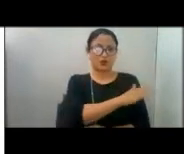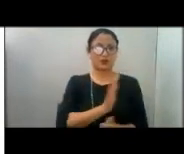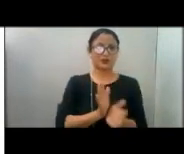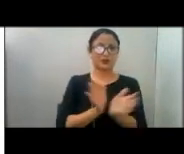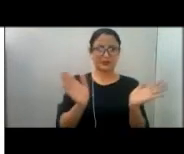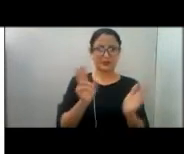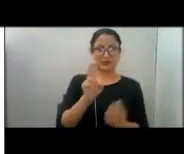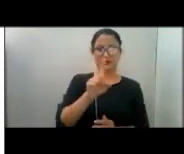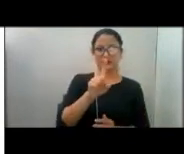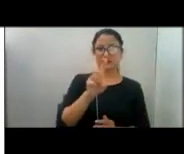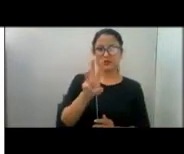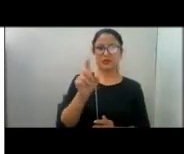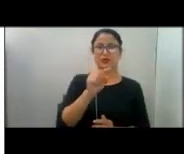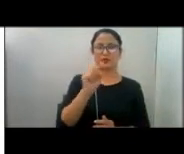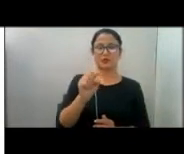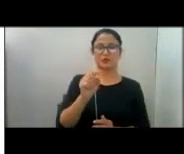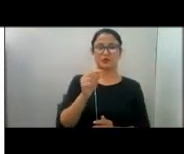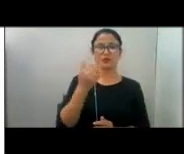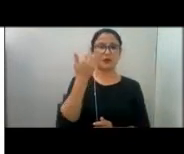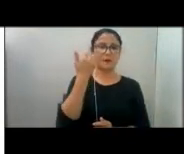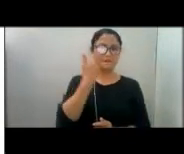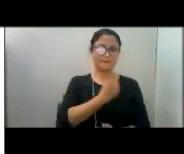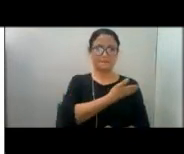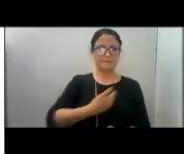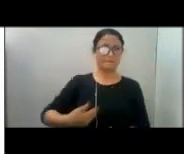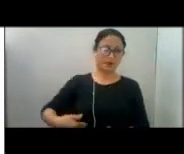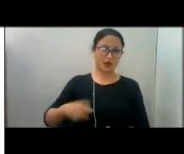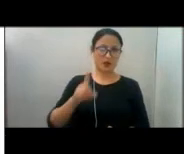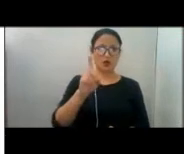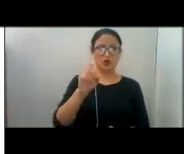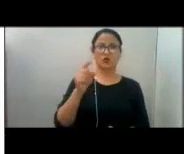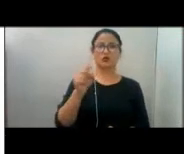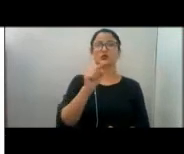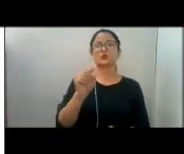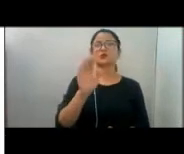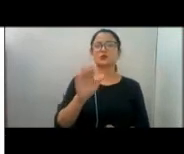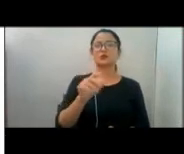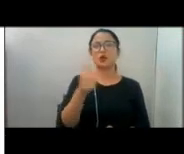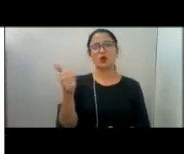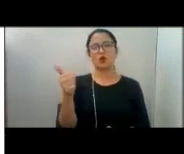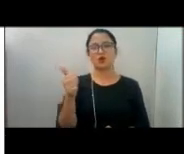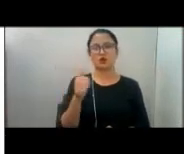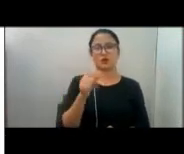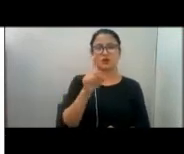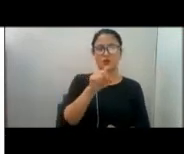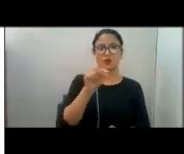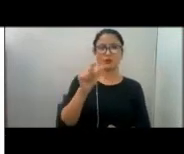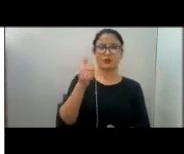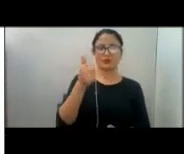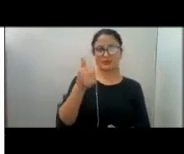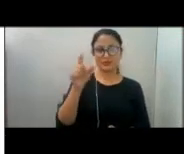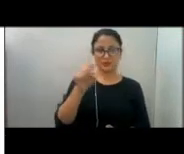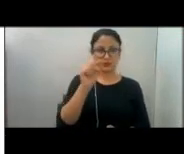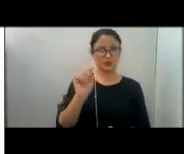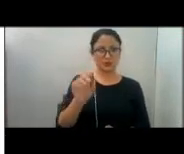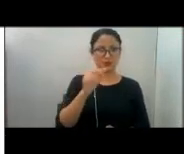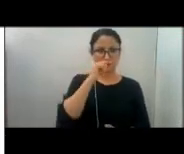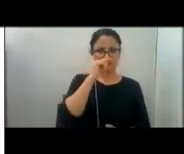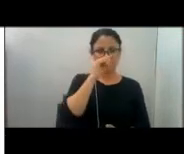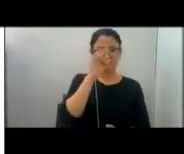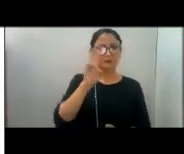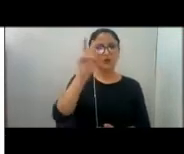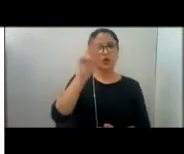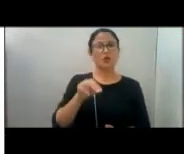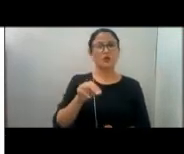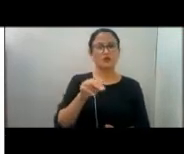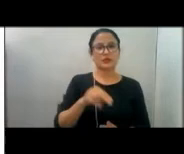हुनुहुन्छ अनि ब्राह्मण 10% हुनुहुन्छ. अदर्समा 1.6% छ. त्यसै गरी शैक्षिक